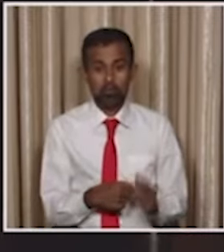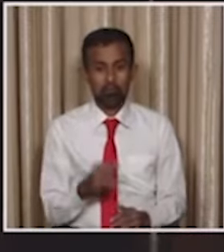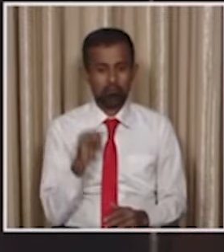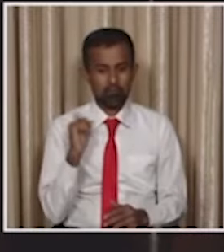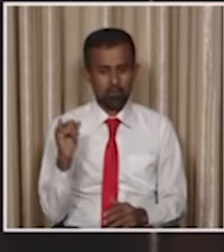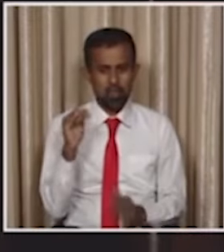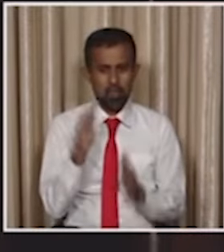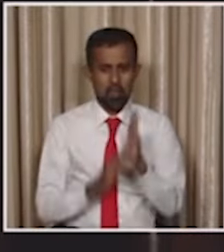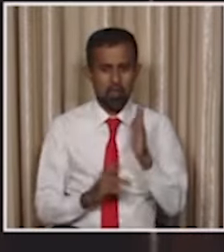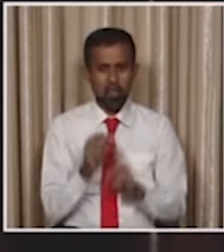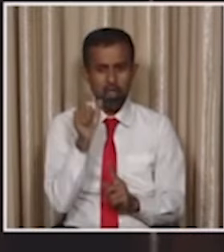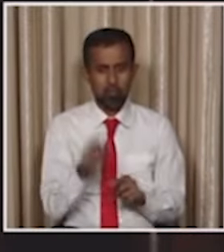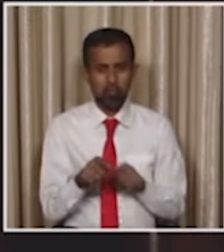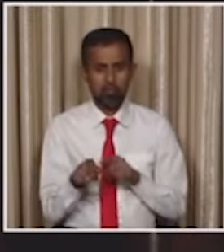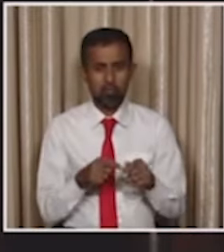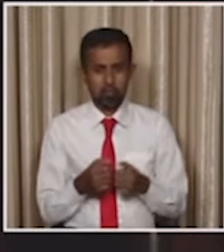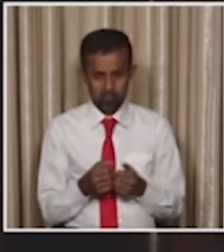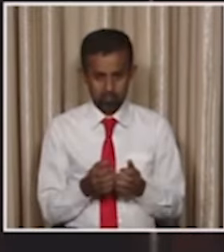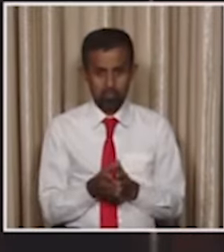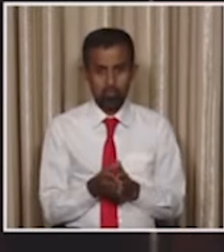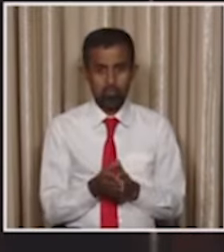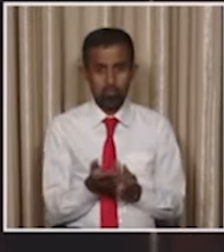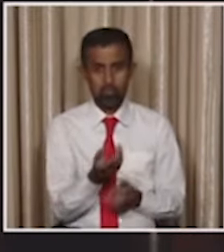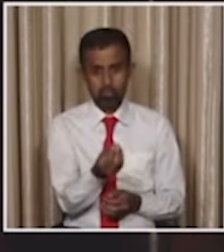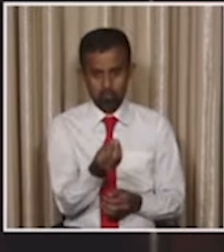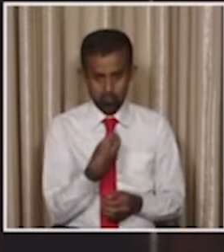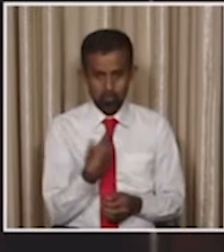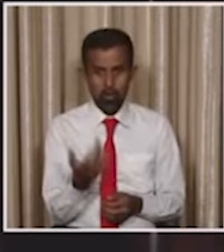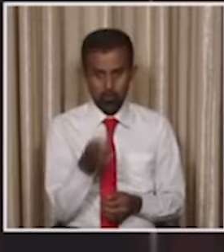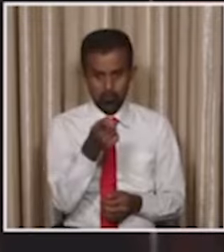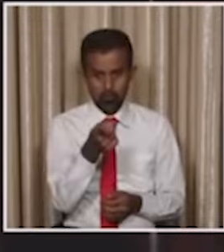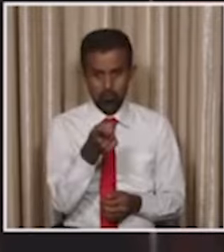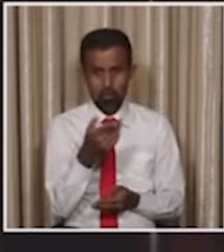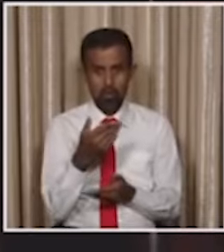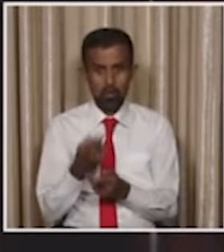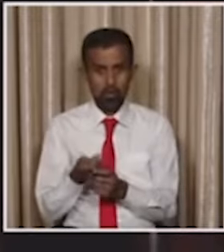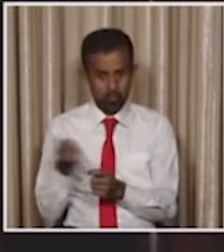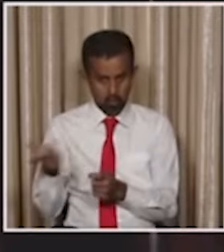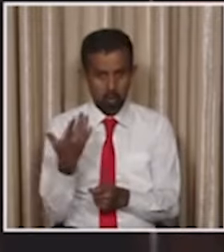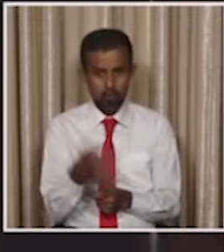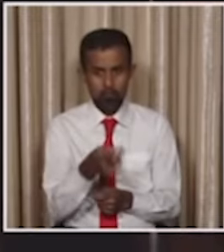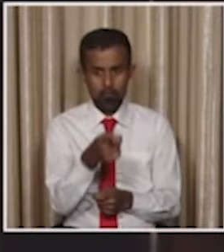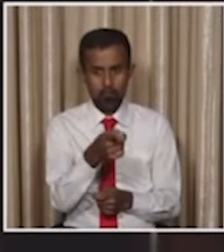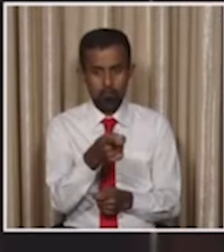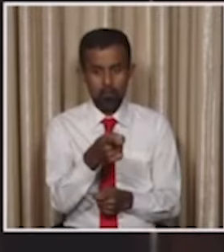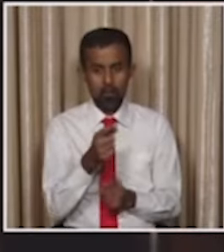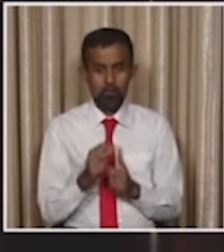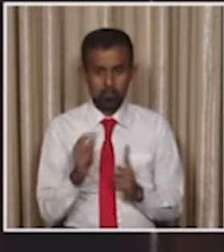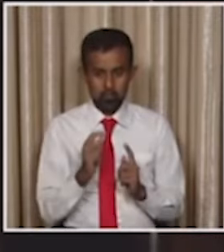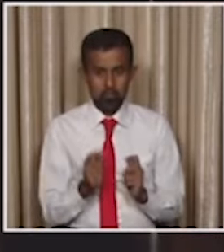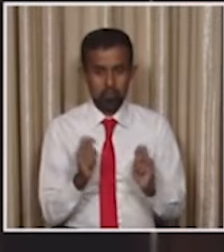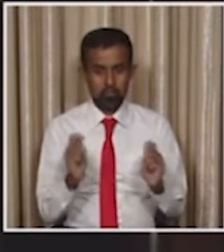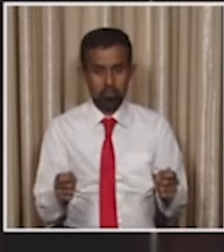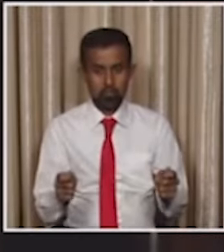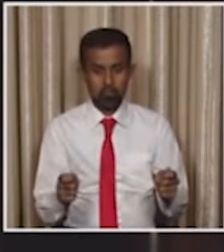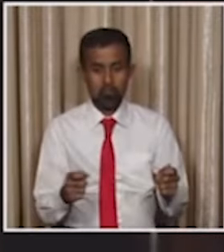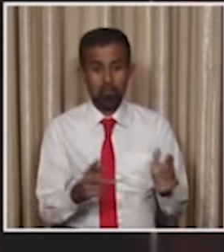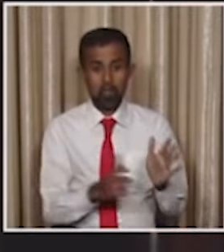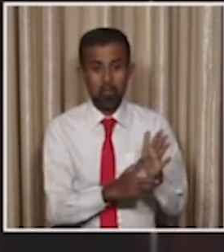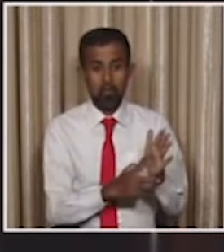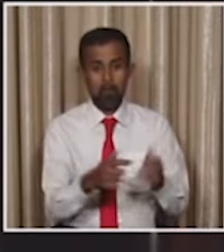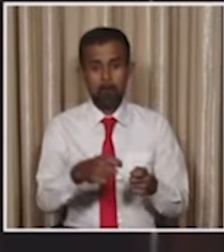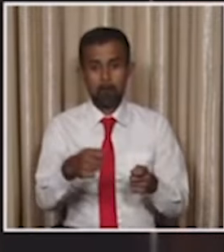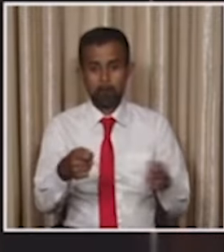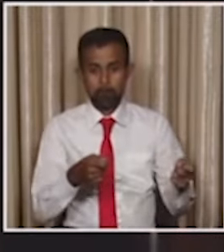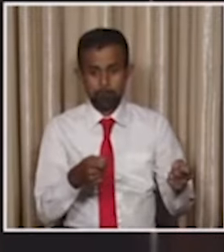ඇමතිවරු මේ විදියට තමන්ට මුදල් දීලා තියෙනවා, ගෙවීම් කරලා තියෙනවා. මම පාර්ලිමේන්තුවේ ඉදිරිපත් කරනවා මේ ගෙවීම් වවුචර්